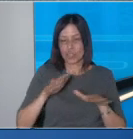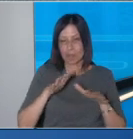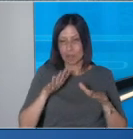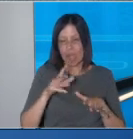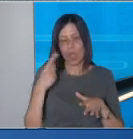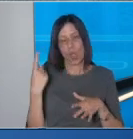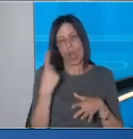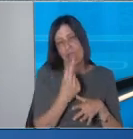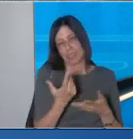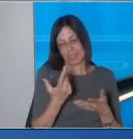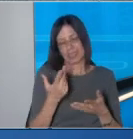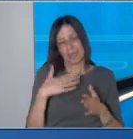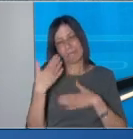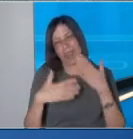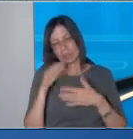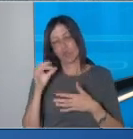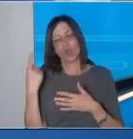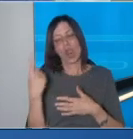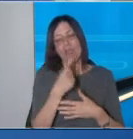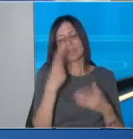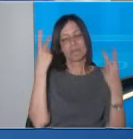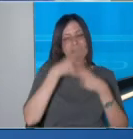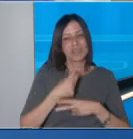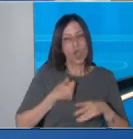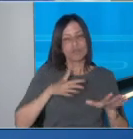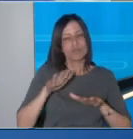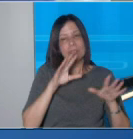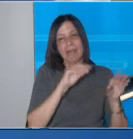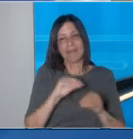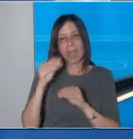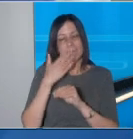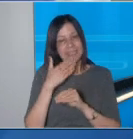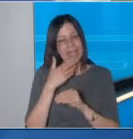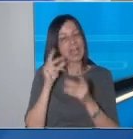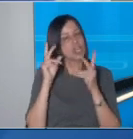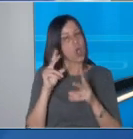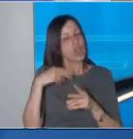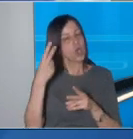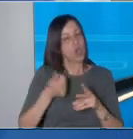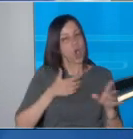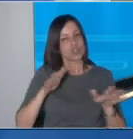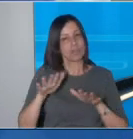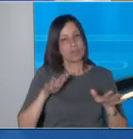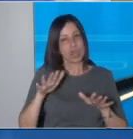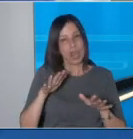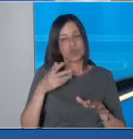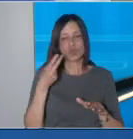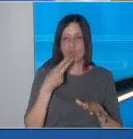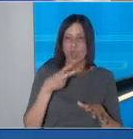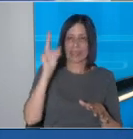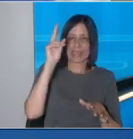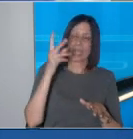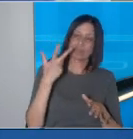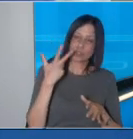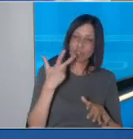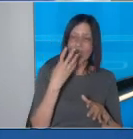שלו, אבל כל אחד מהם מבין שראש ממשלת מעבר בישראל יכול להיות ראש ממשלה יותר משלושה